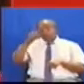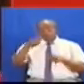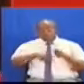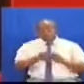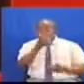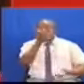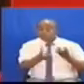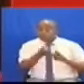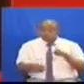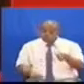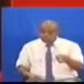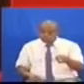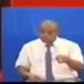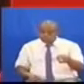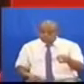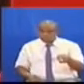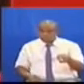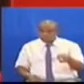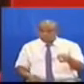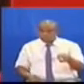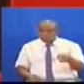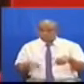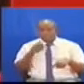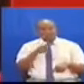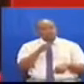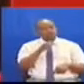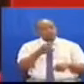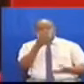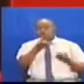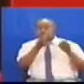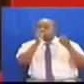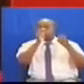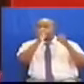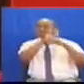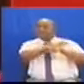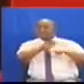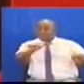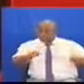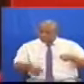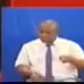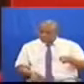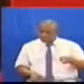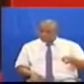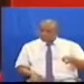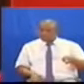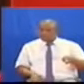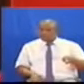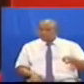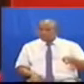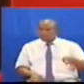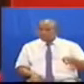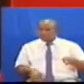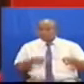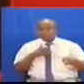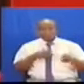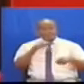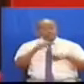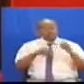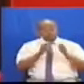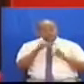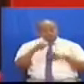Abraham, basi akasema ewe moto kuwa salama na amani kwa Ibrahimu. Tuendelee kuomba Mungu